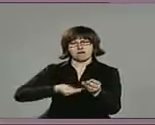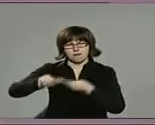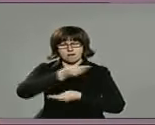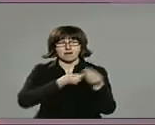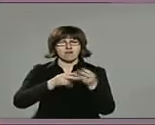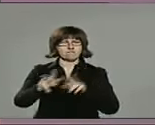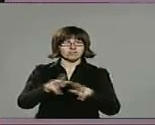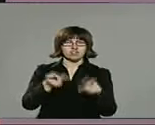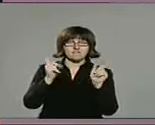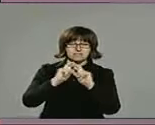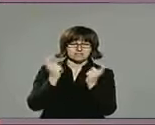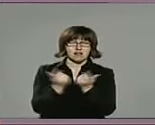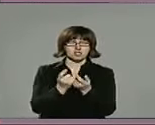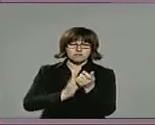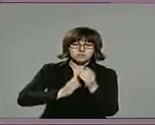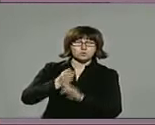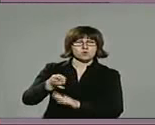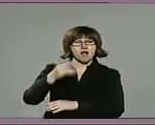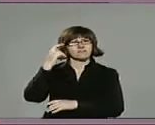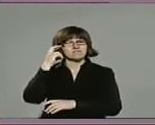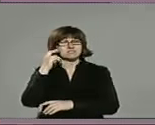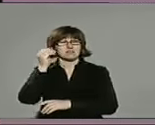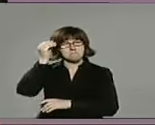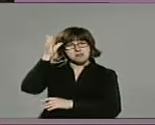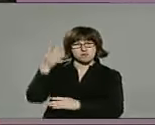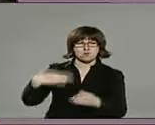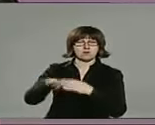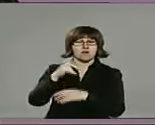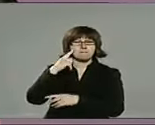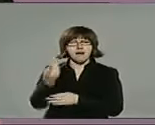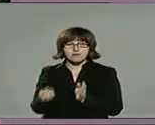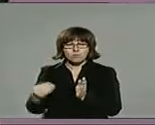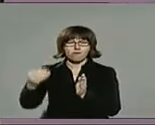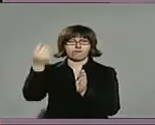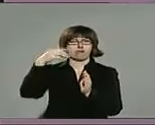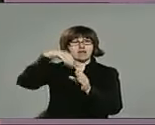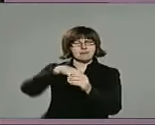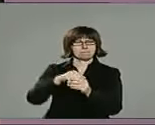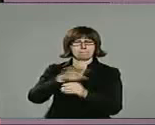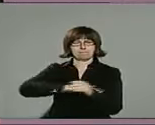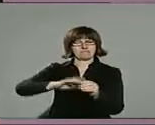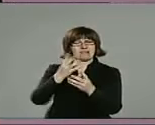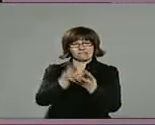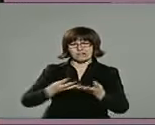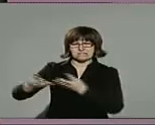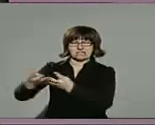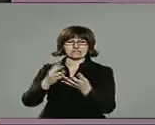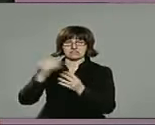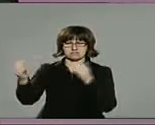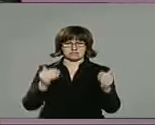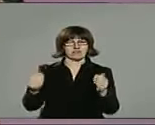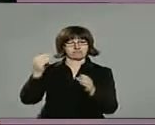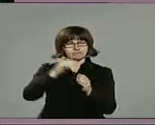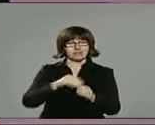und Gesellschaft, beim Zugang zu Wissen und Bildung durch Meinungsäußerung außerhalb und innerhalb des weltweiten Netzes beanspruchen